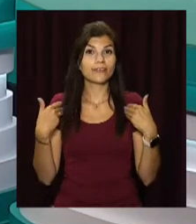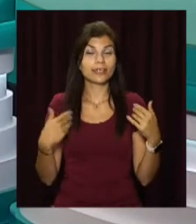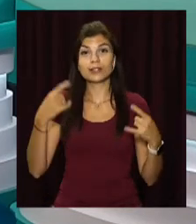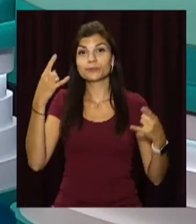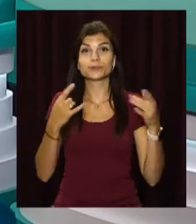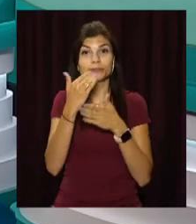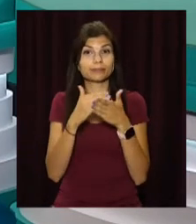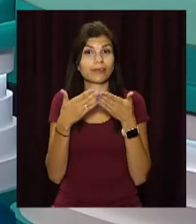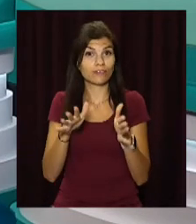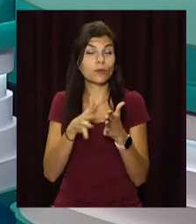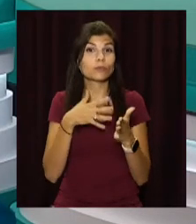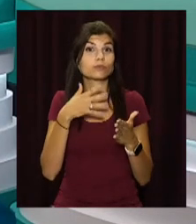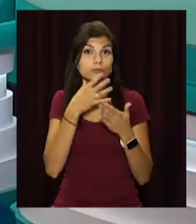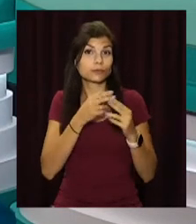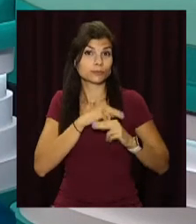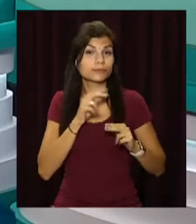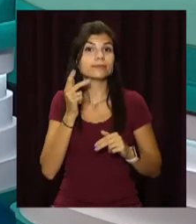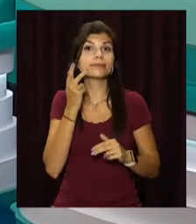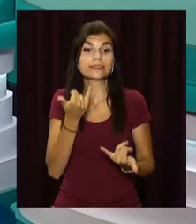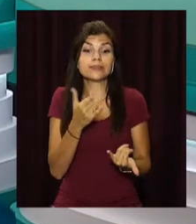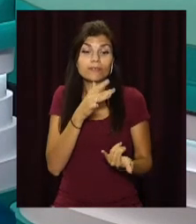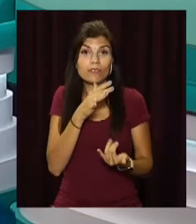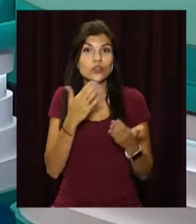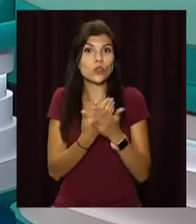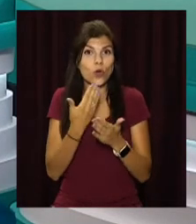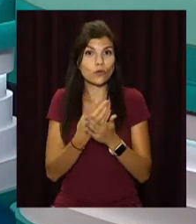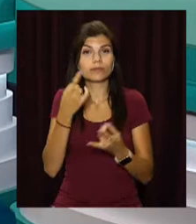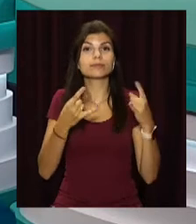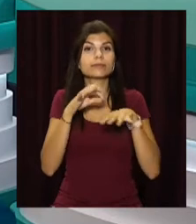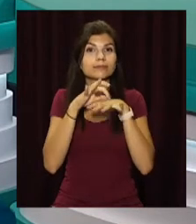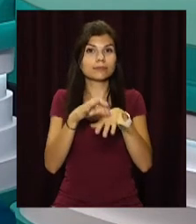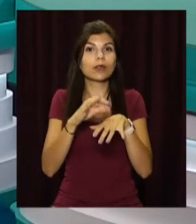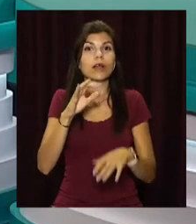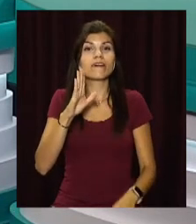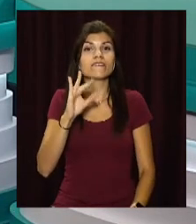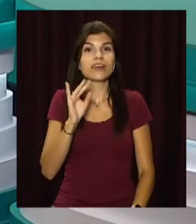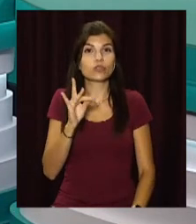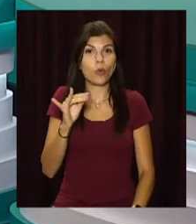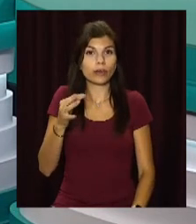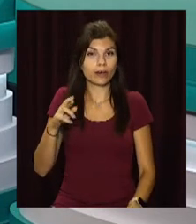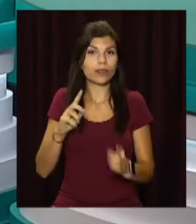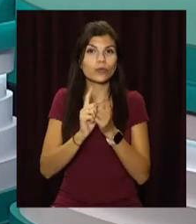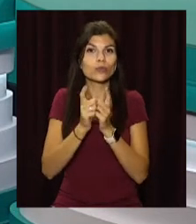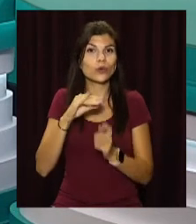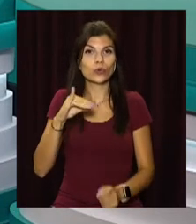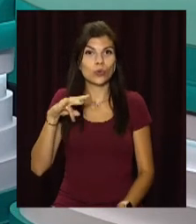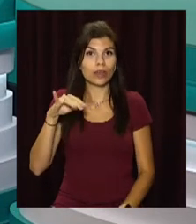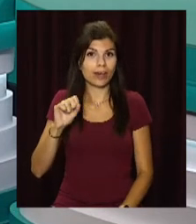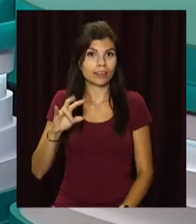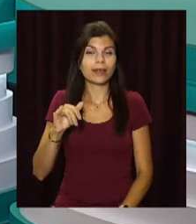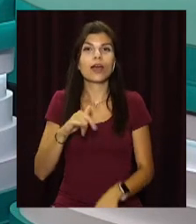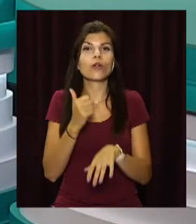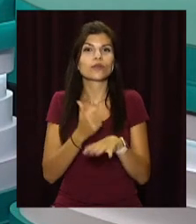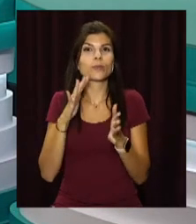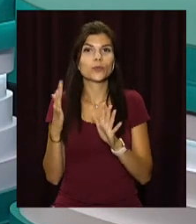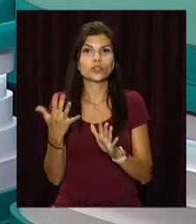Вітаю! Відкрити продовжує свою роботу, як завжди, у цій порі новини. Для вас у студії працюють Вікторія Вахрушина та сурдоперекладачка Юліана Пуговкіна. І